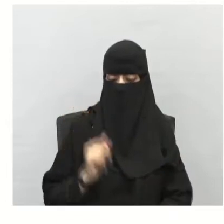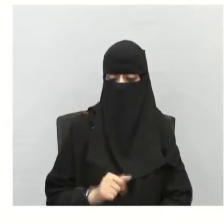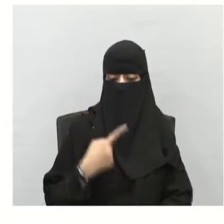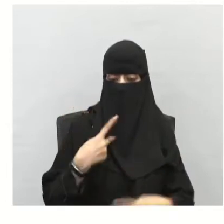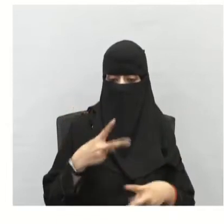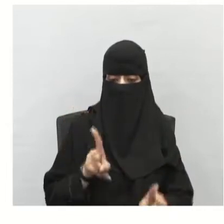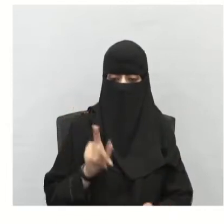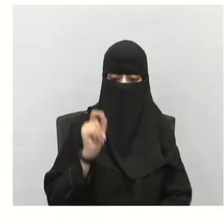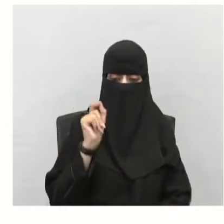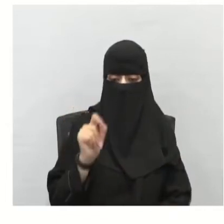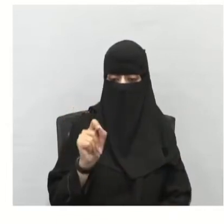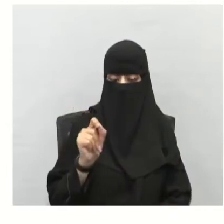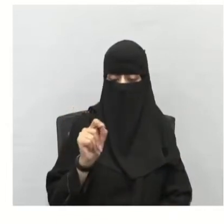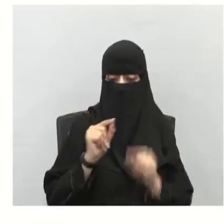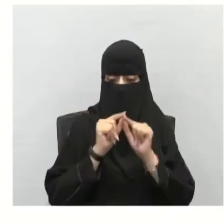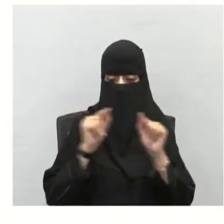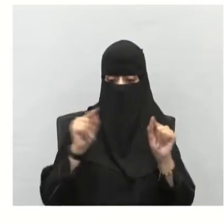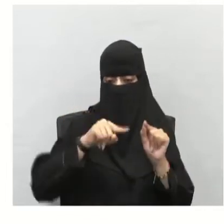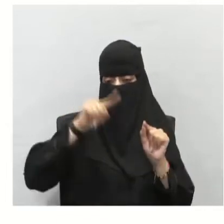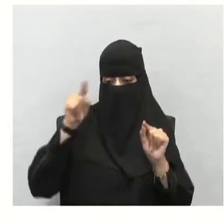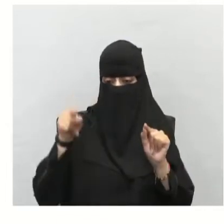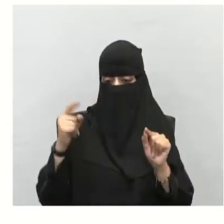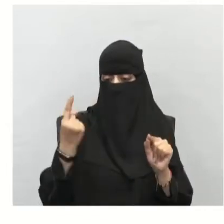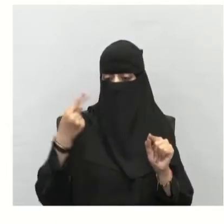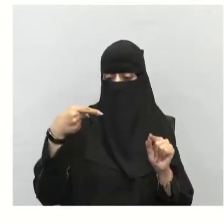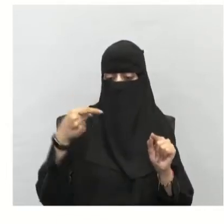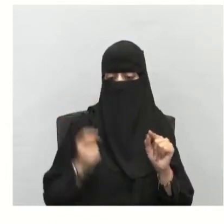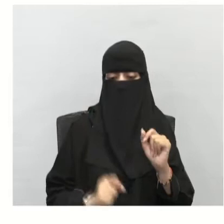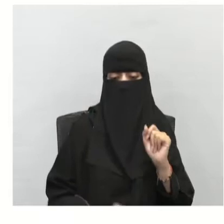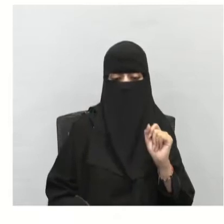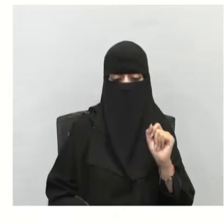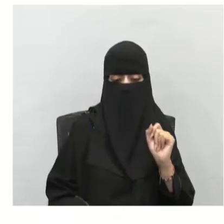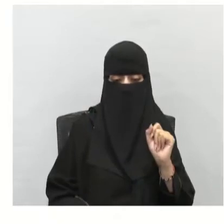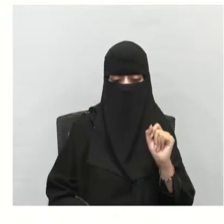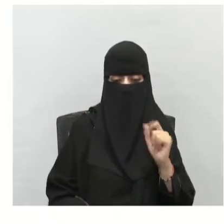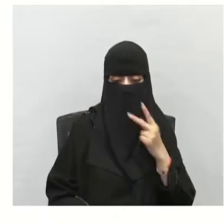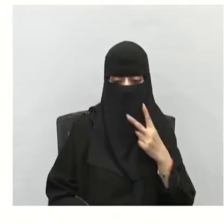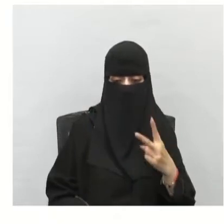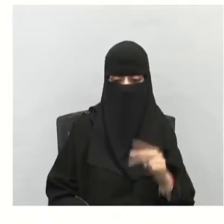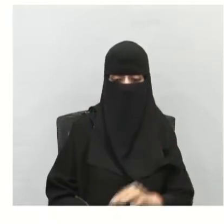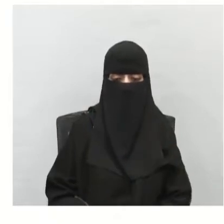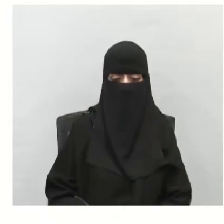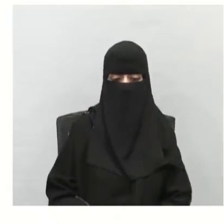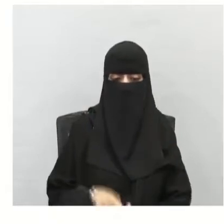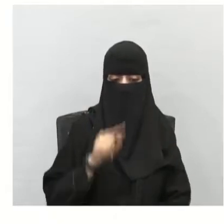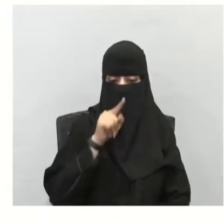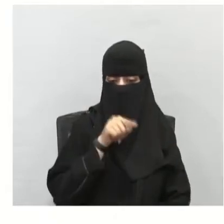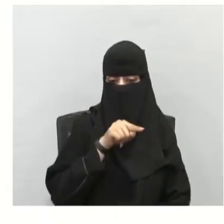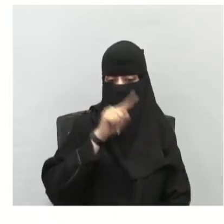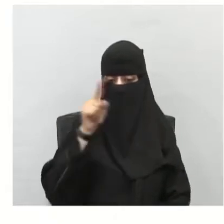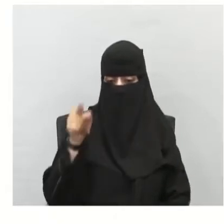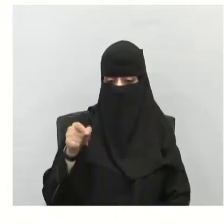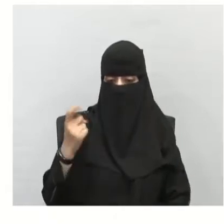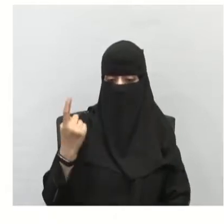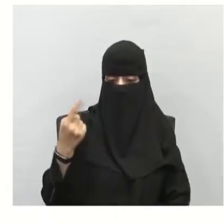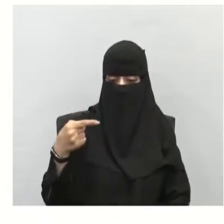من 0 وطول كل قفزة 10. خلاص يلا لاحظوا معي هذه القفزة الأولى، هل وصلنا إلى